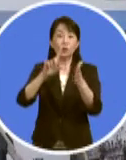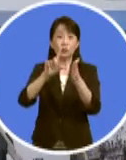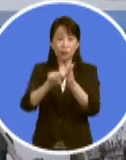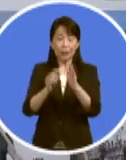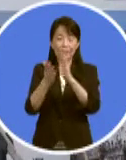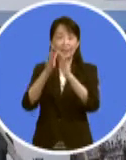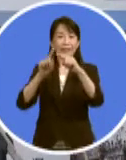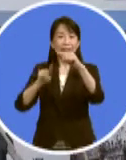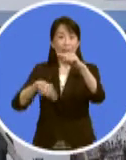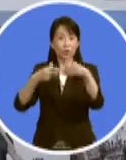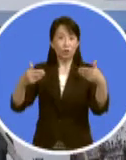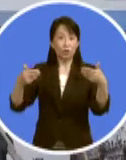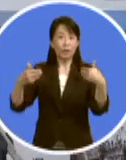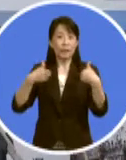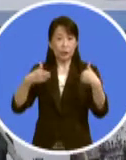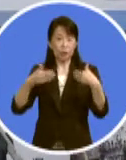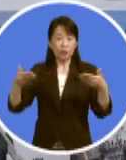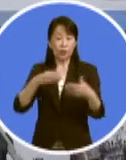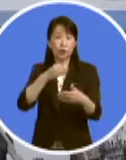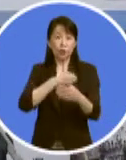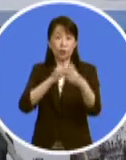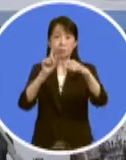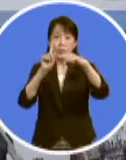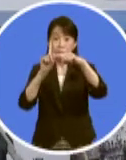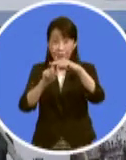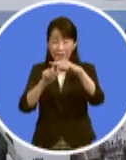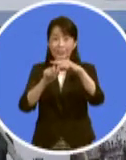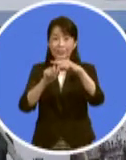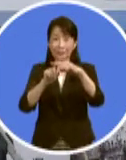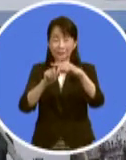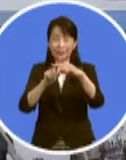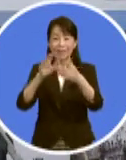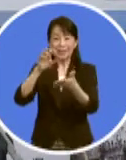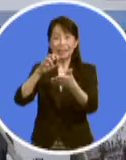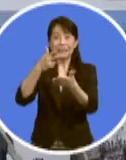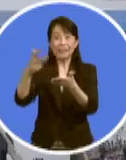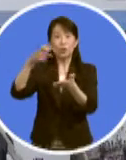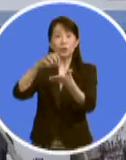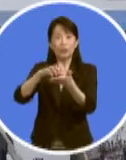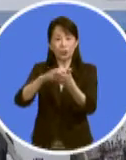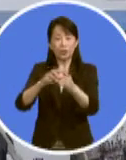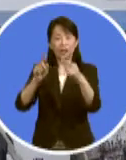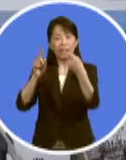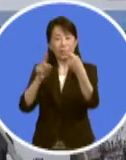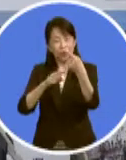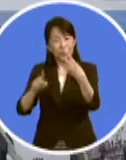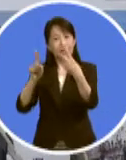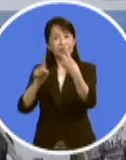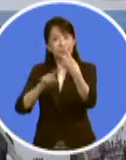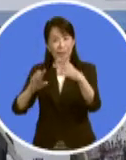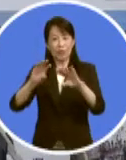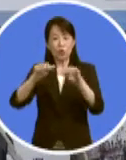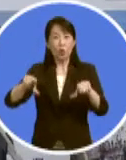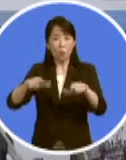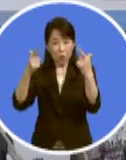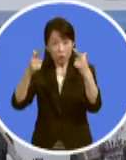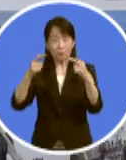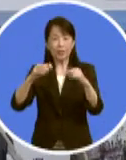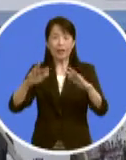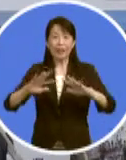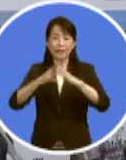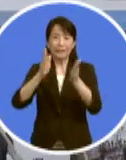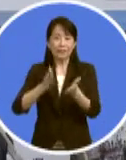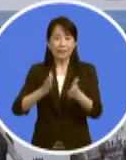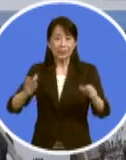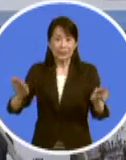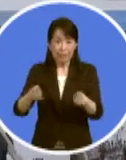堅調として必要な人数にプラスしてここに書かせていただいているような二人とか一人墨色や建築職こういったもの